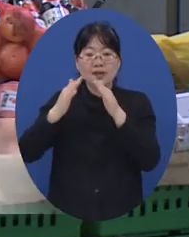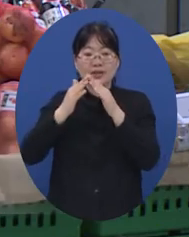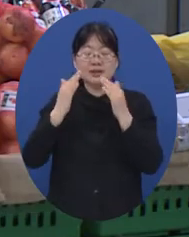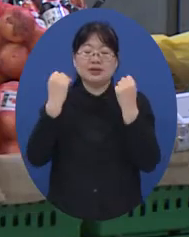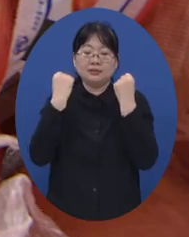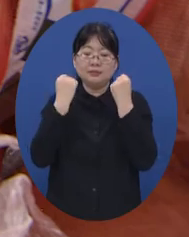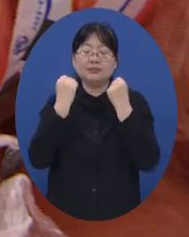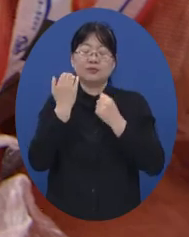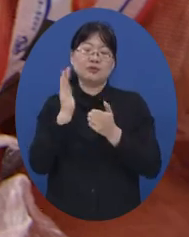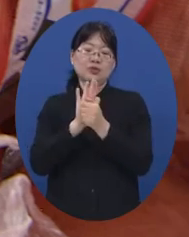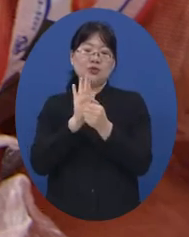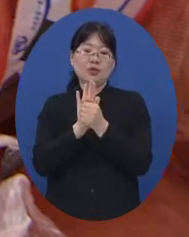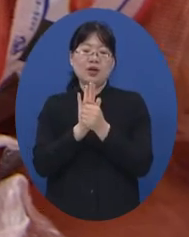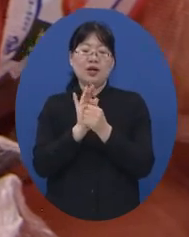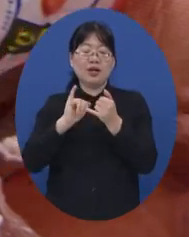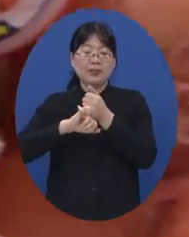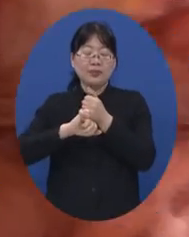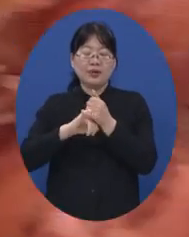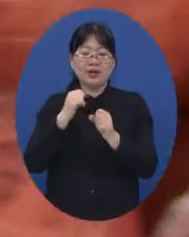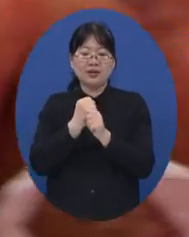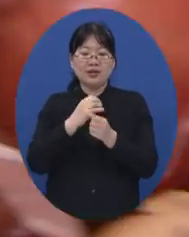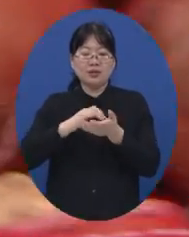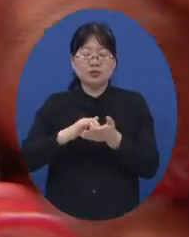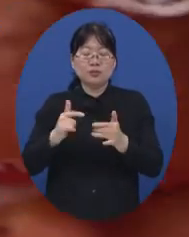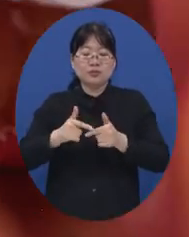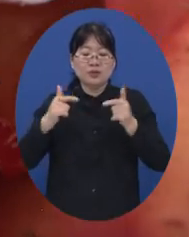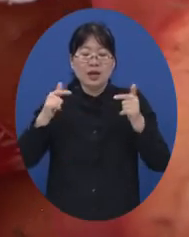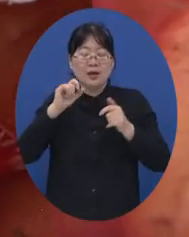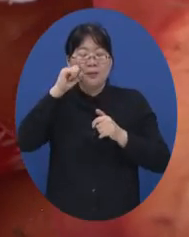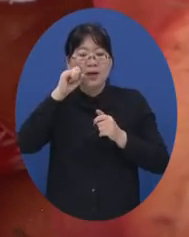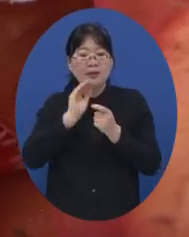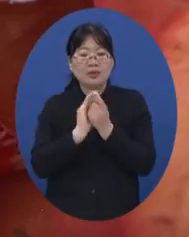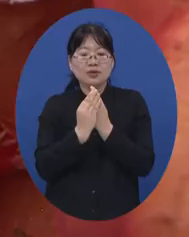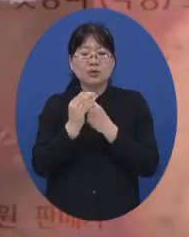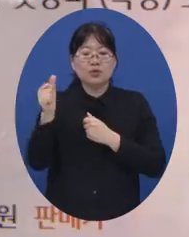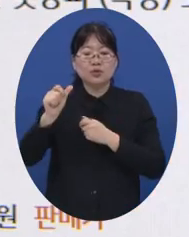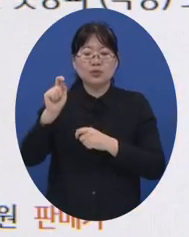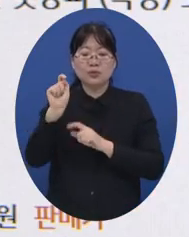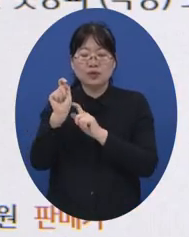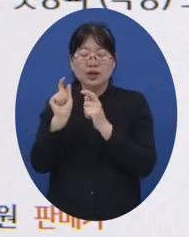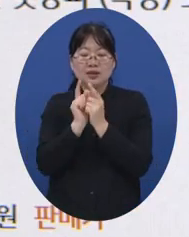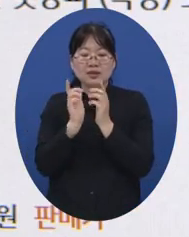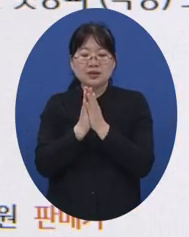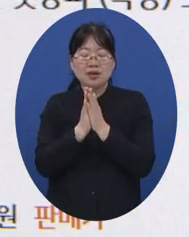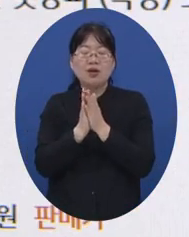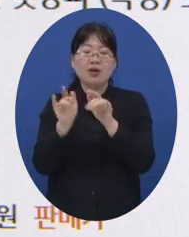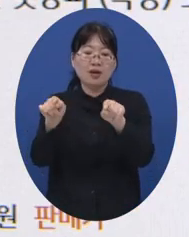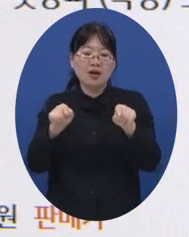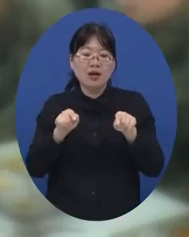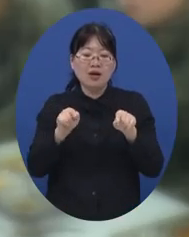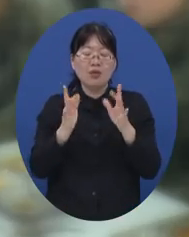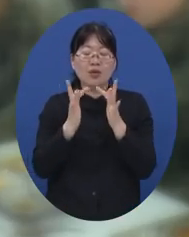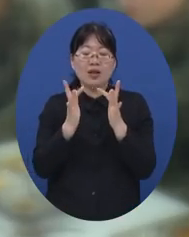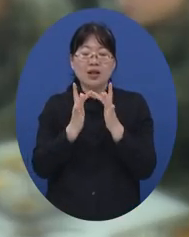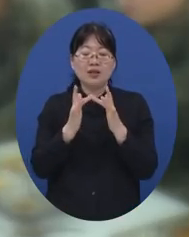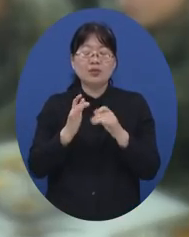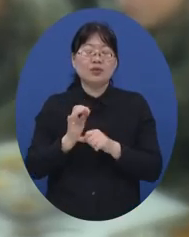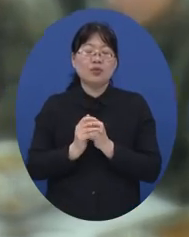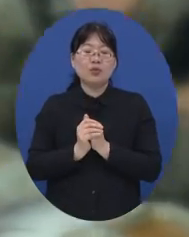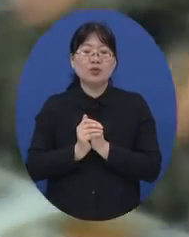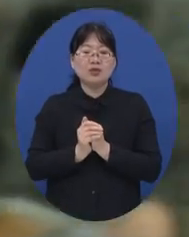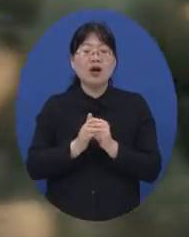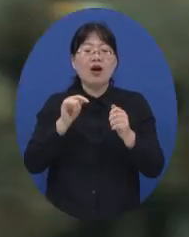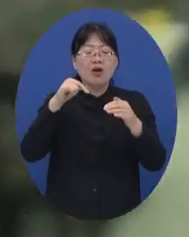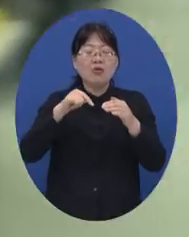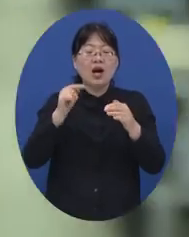되도록 하겠습니다. 경기도는 생산량이 폭증한 양파와 마늘 5천 톤을 직거래장터와 온라인 매장, 구내식당, 그리고